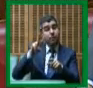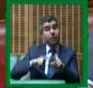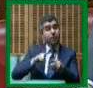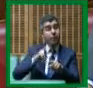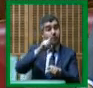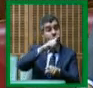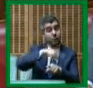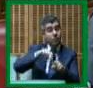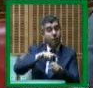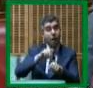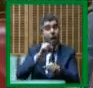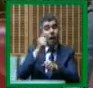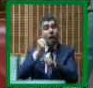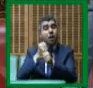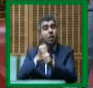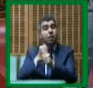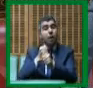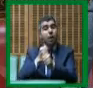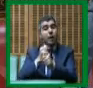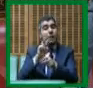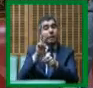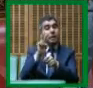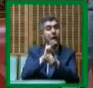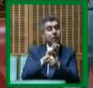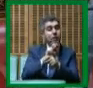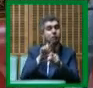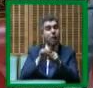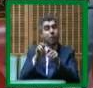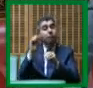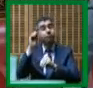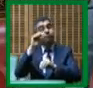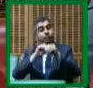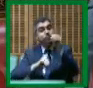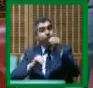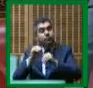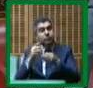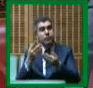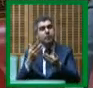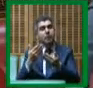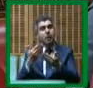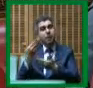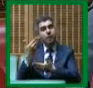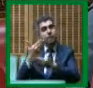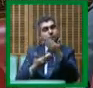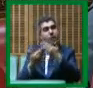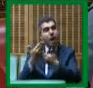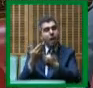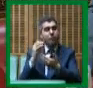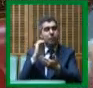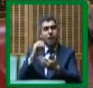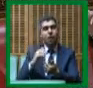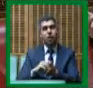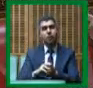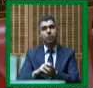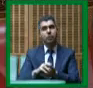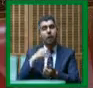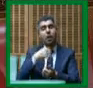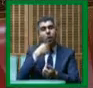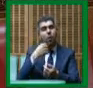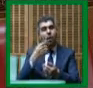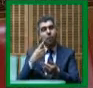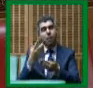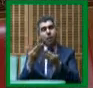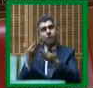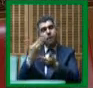فالمهنيين ربما مازال مازال كيحطوا بعض المسائل اللي كيبغيو تعالج. حنا كنحاولوا نعالجوها.